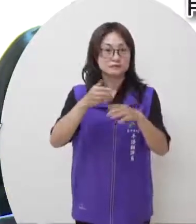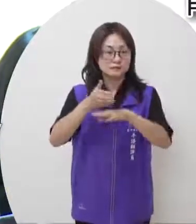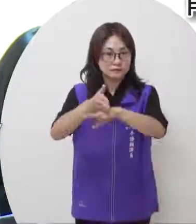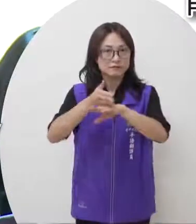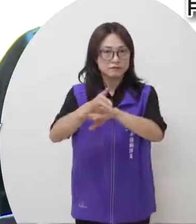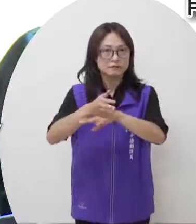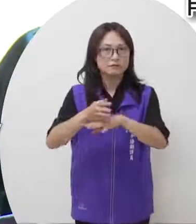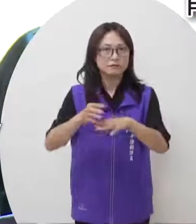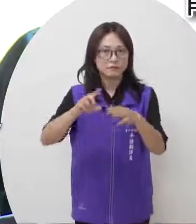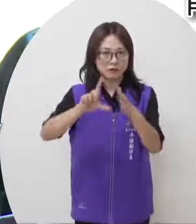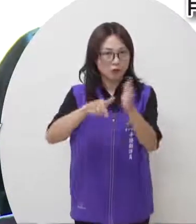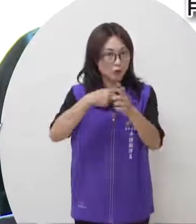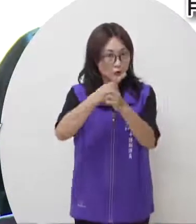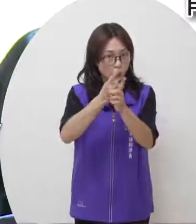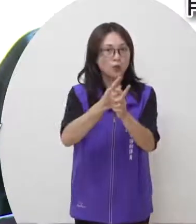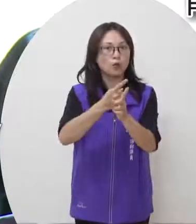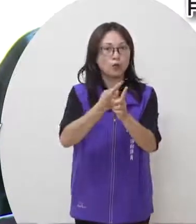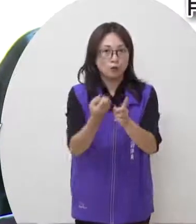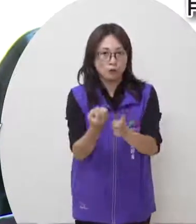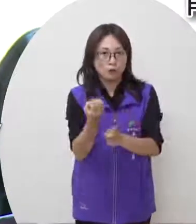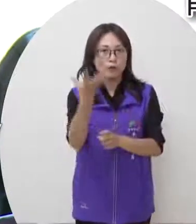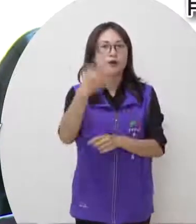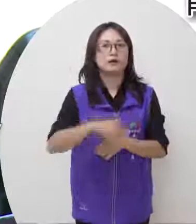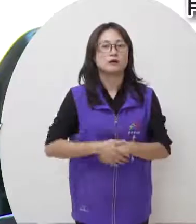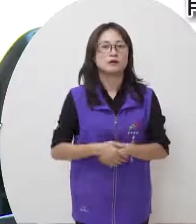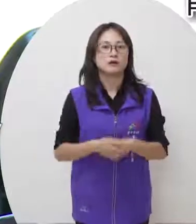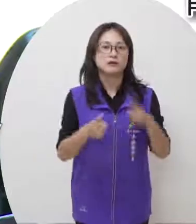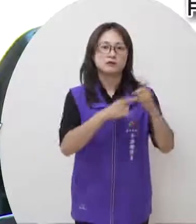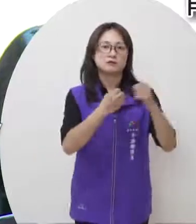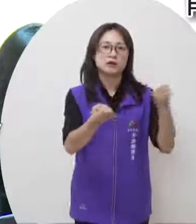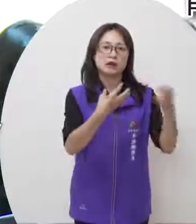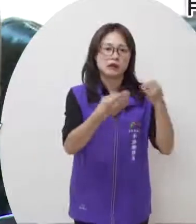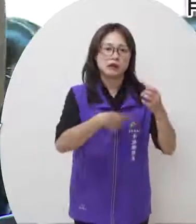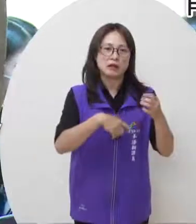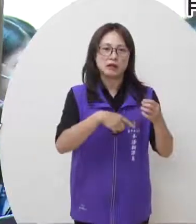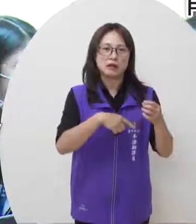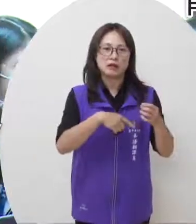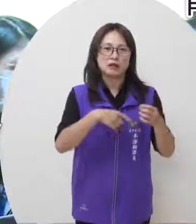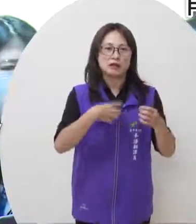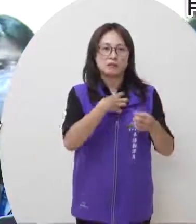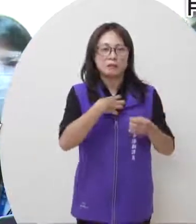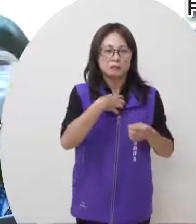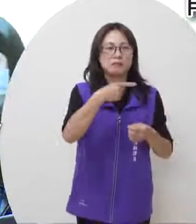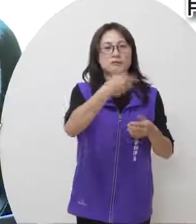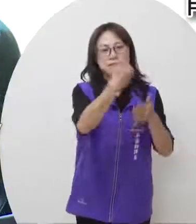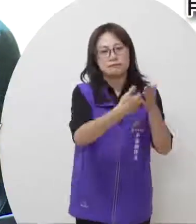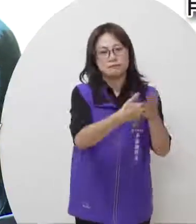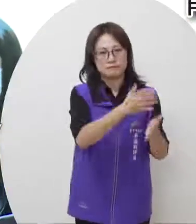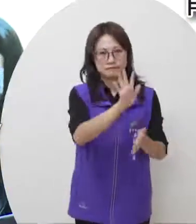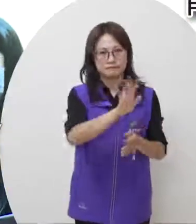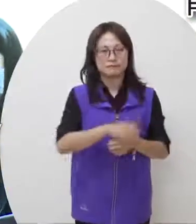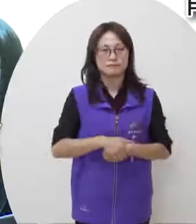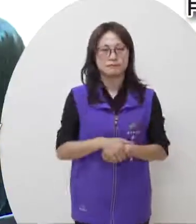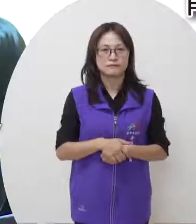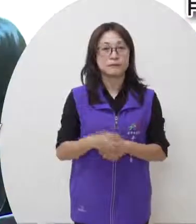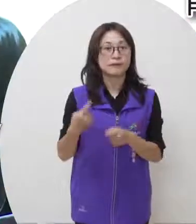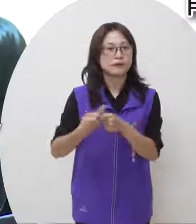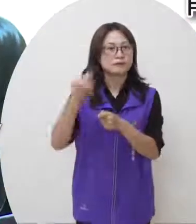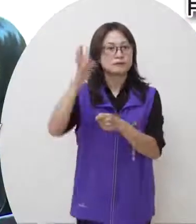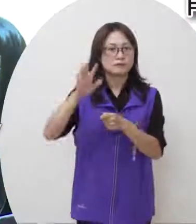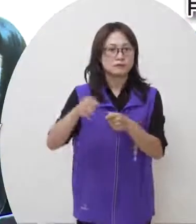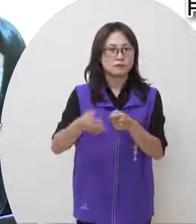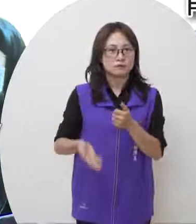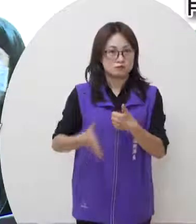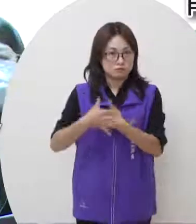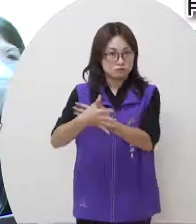改善，民众的陈情的这个问题也会大幅减少。第二个是过去我们事实上有所谓的优良驾驶，那